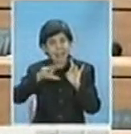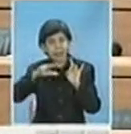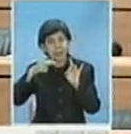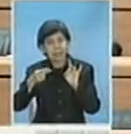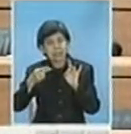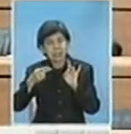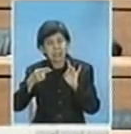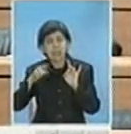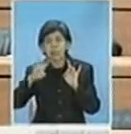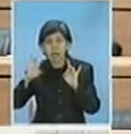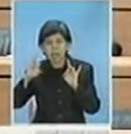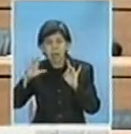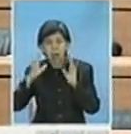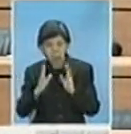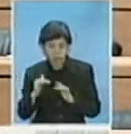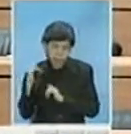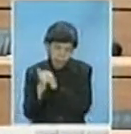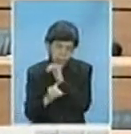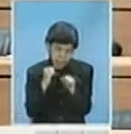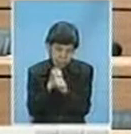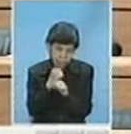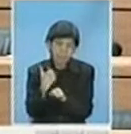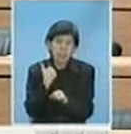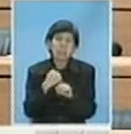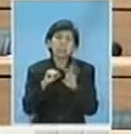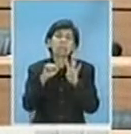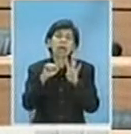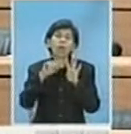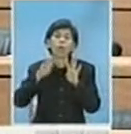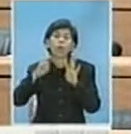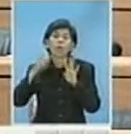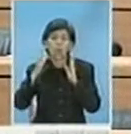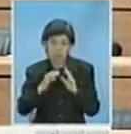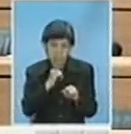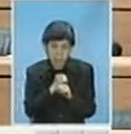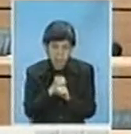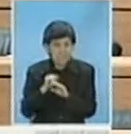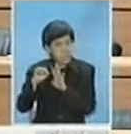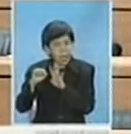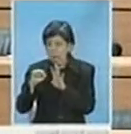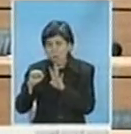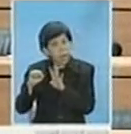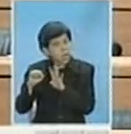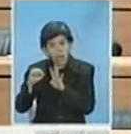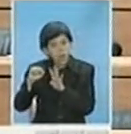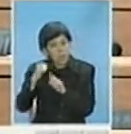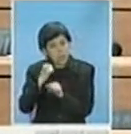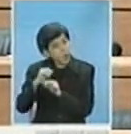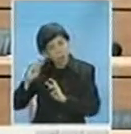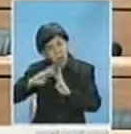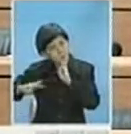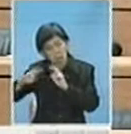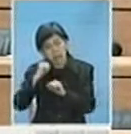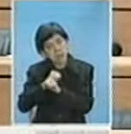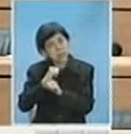834,995 คนวันนี้ได้กลับเข้ามามีงานทำ 460,000 คนครับยังขาดอีก 400,000 กว่าคนที่ยังไม่มีงาน